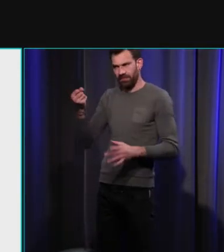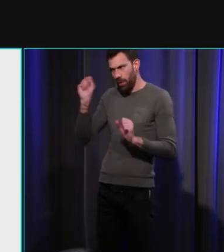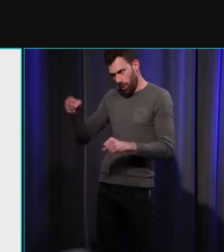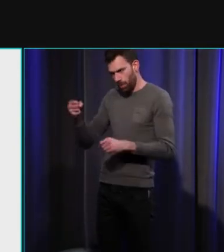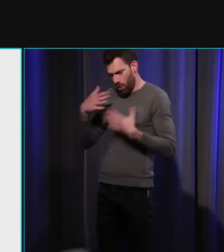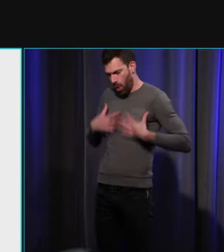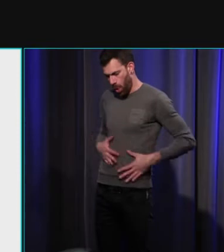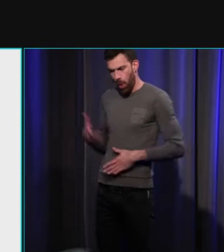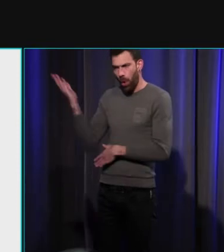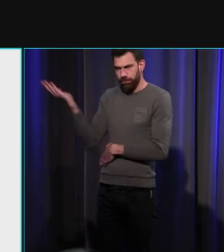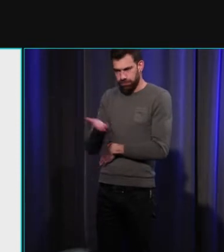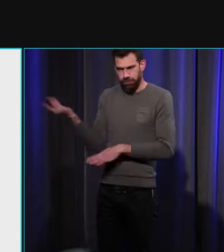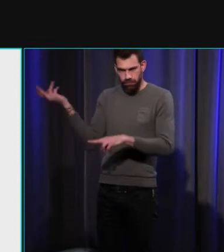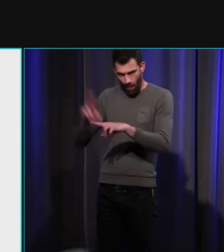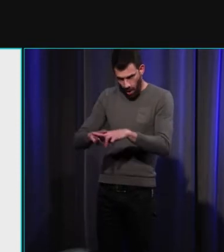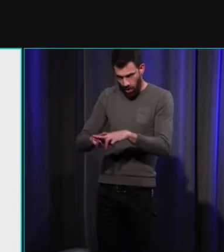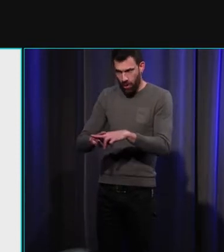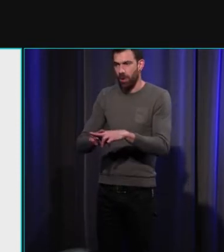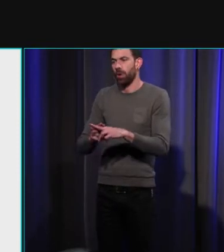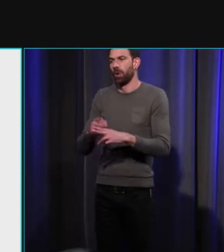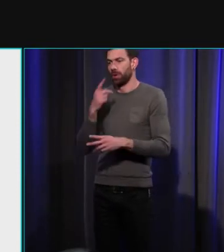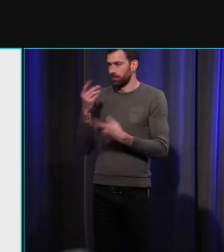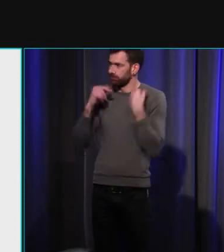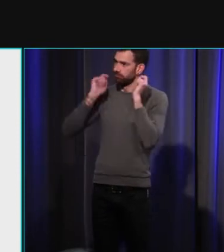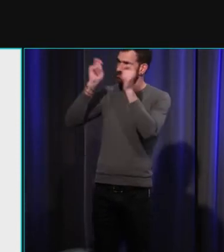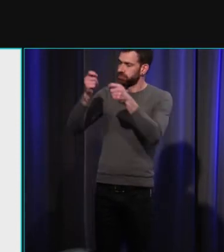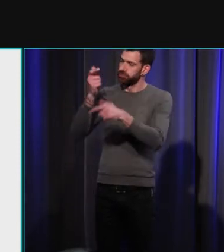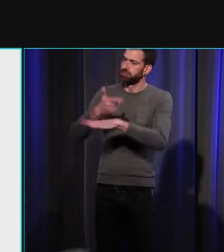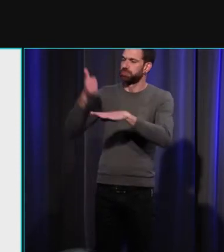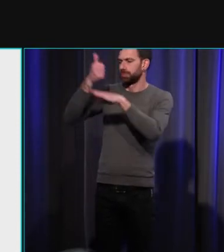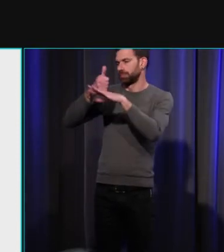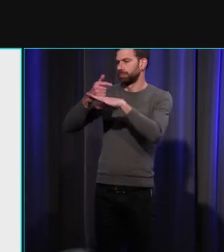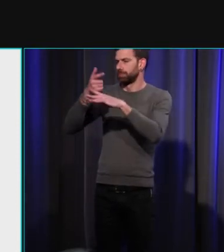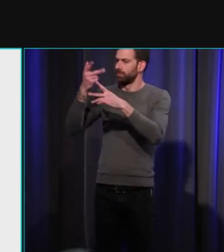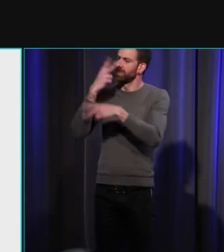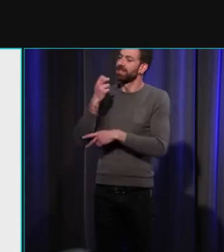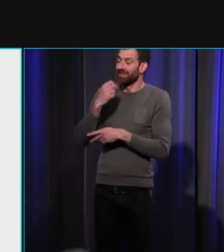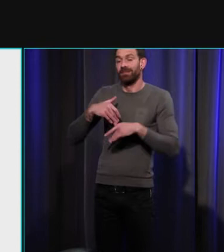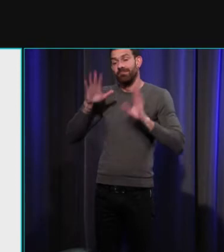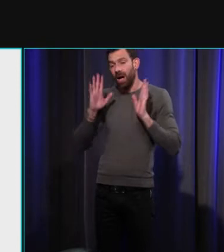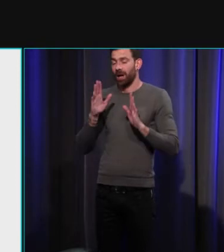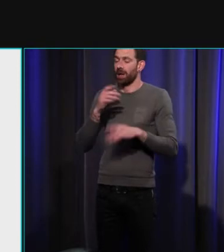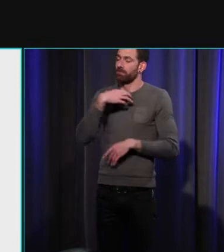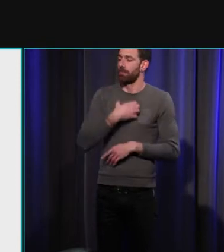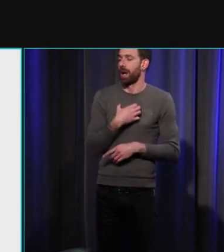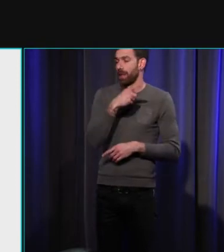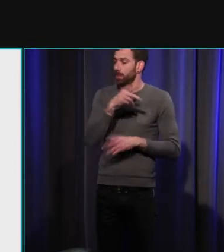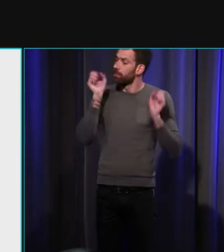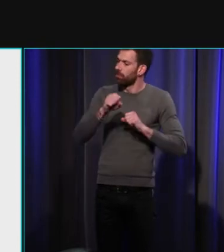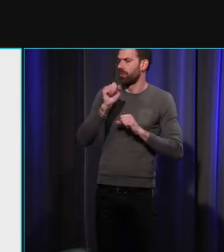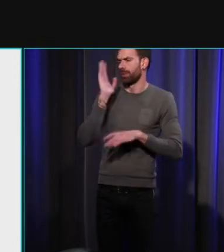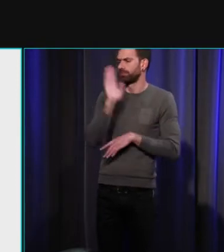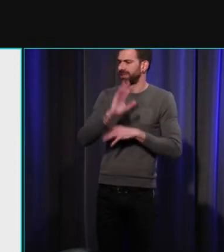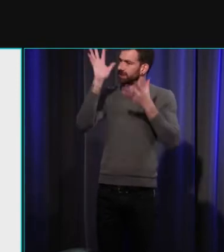corps et il est détenu par les pouvoirs civils autant le pouvoir des prêtres est exclusivement spirituel